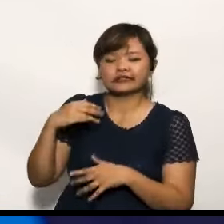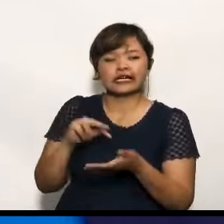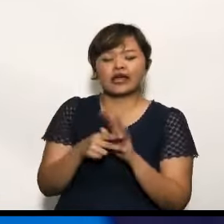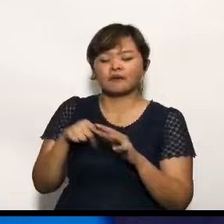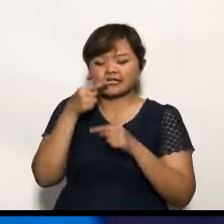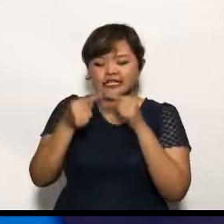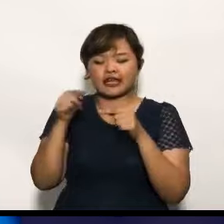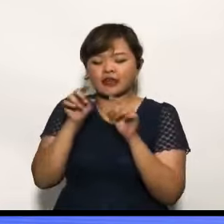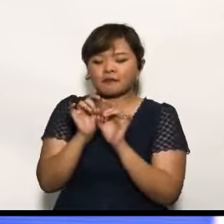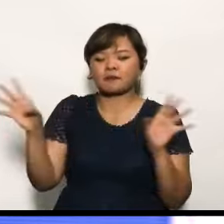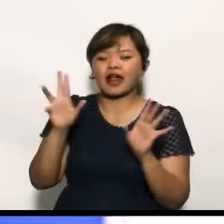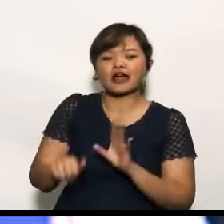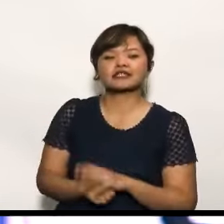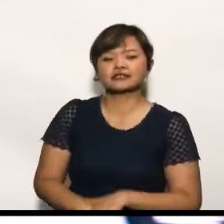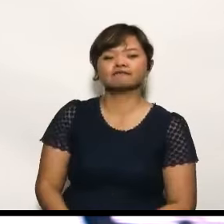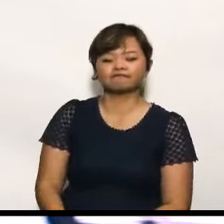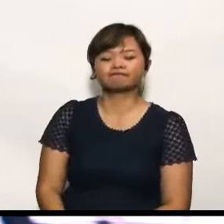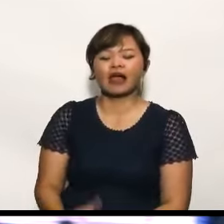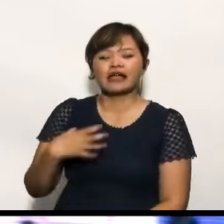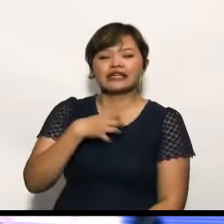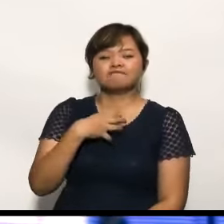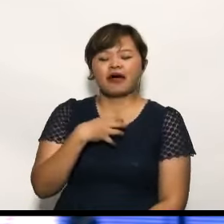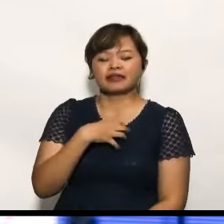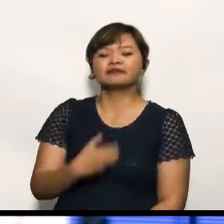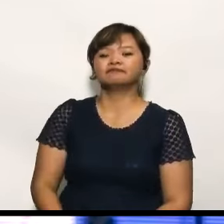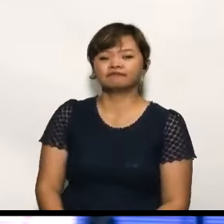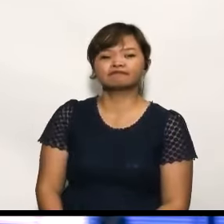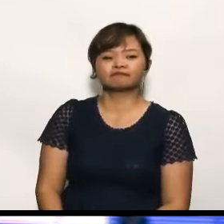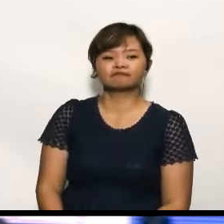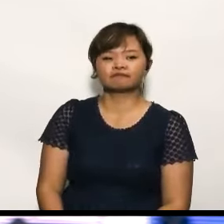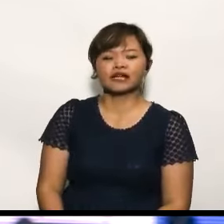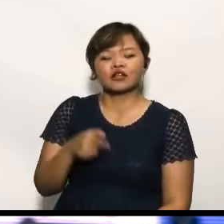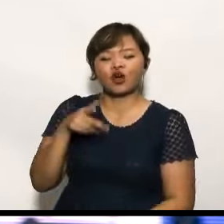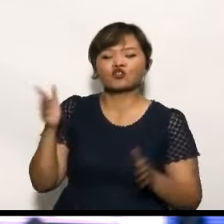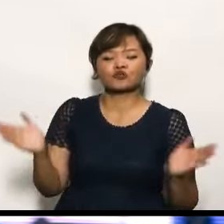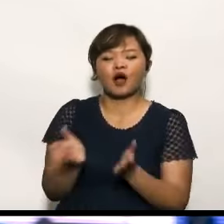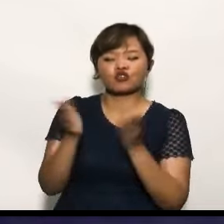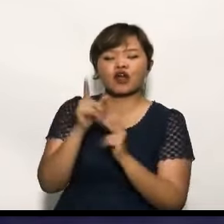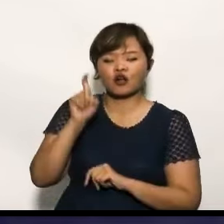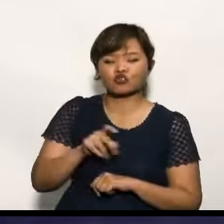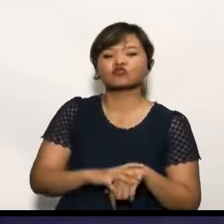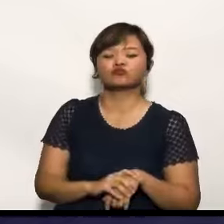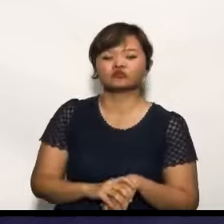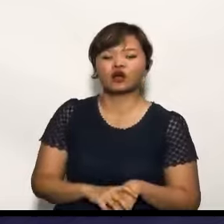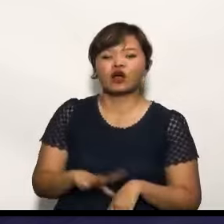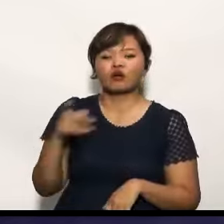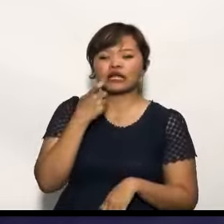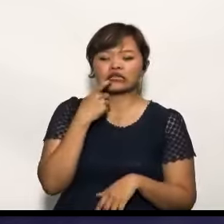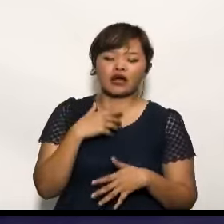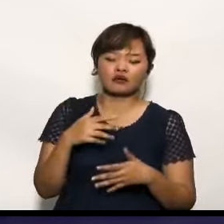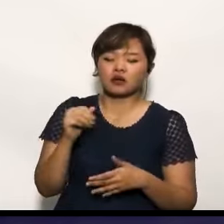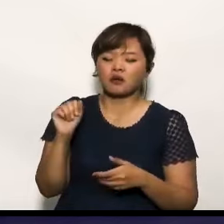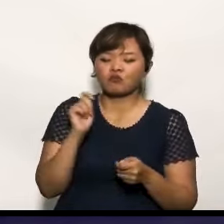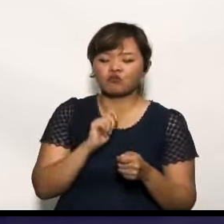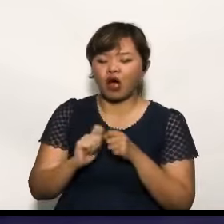different. Iman itu ada sesuatu yang harus kita bangun. Bukan kita